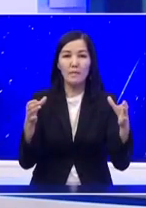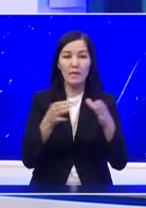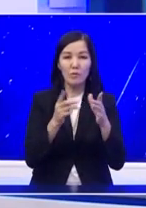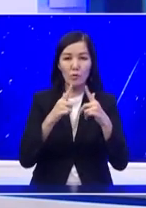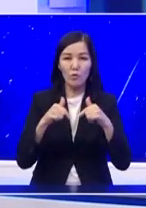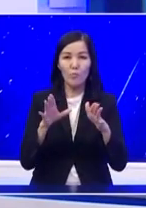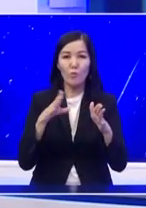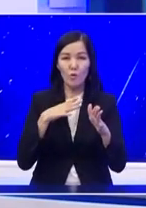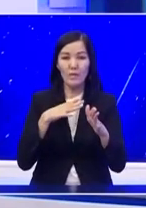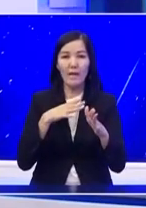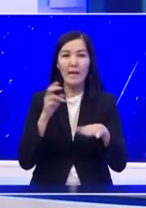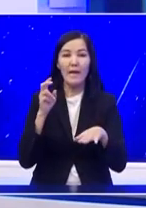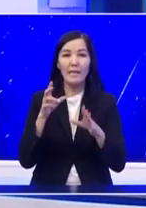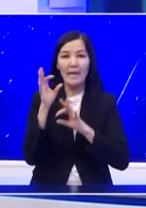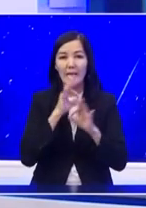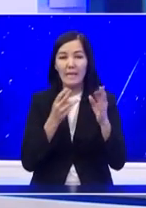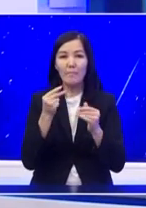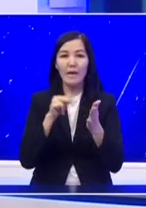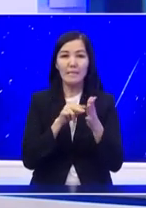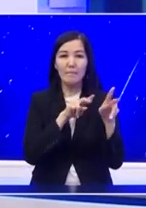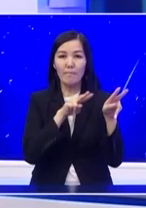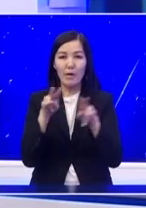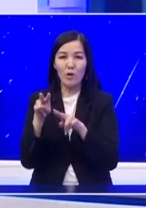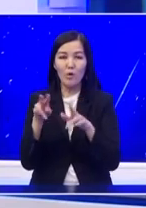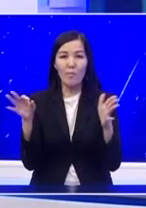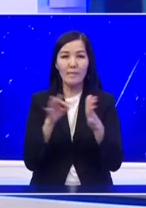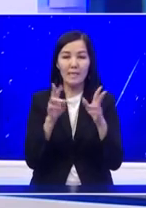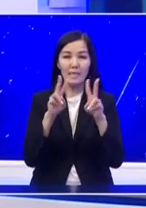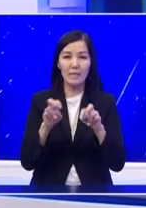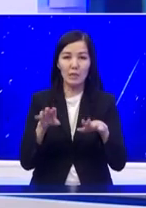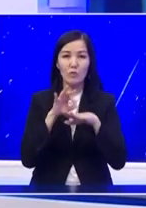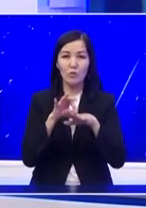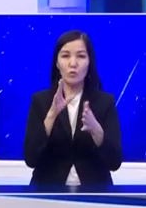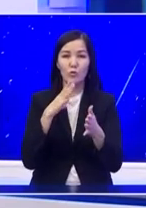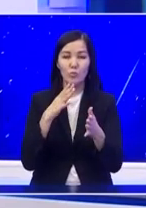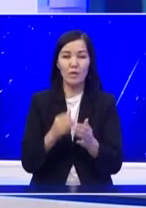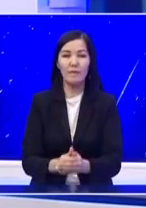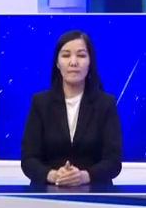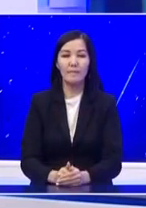арнайы мониторингтік топ құрылды. Олар дәрілердің бағасын бақылау мақсатында тексеру жүргізуде.